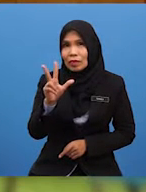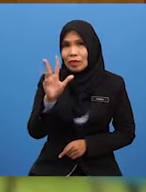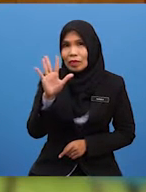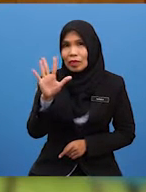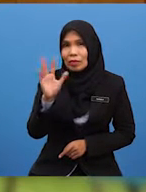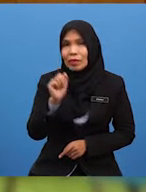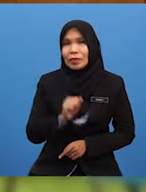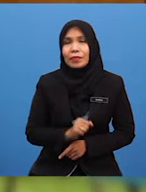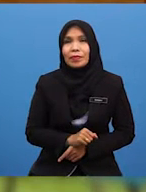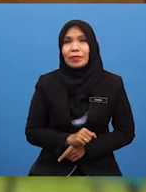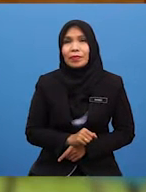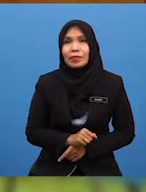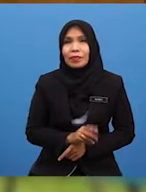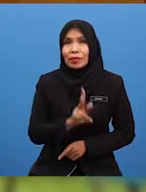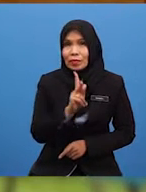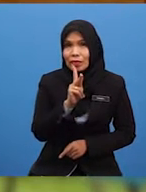O.135.